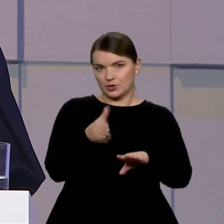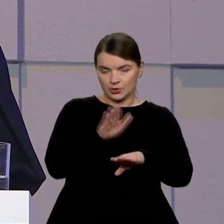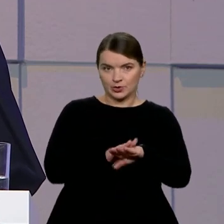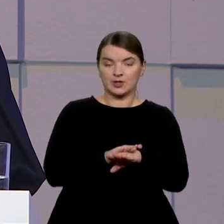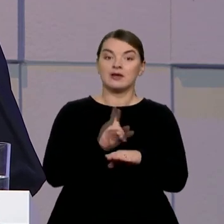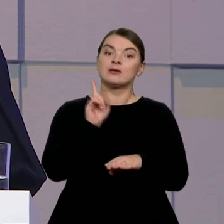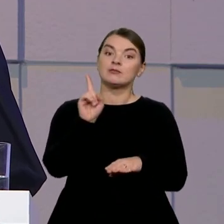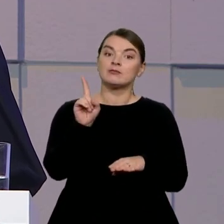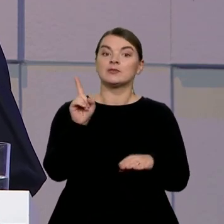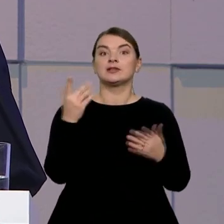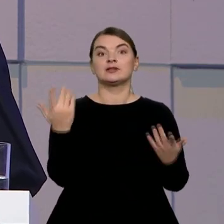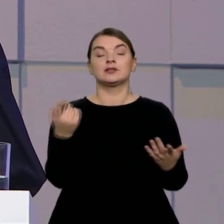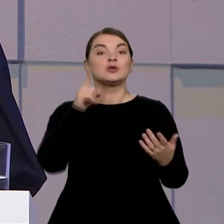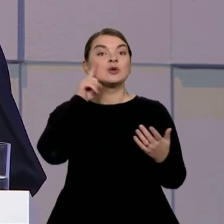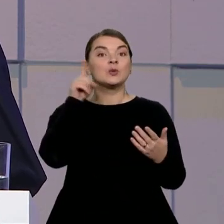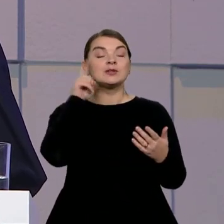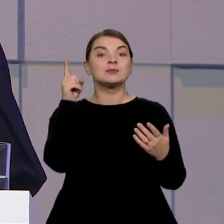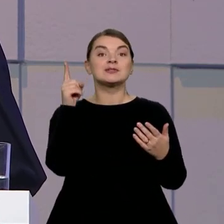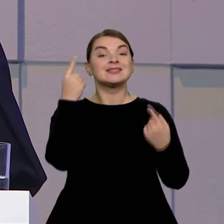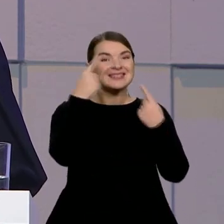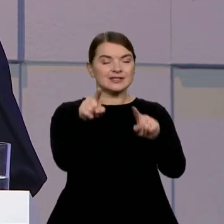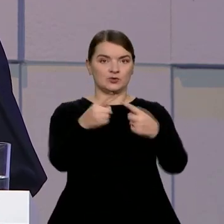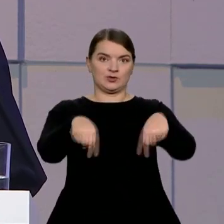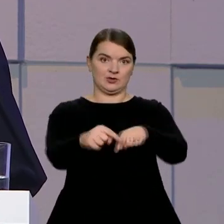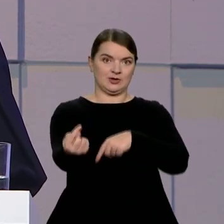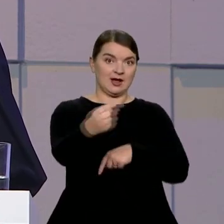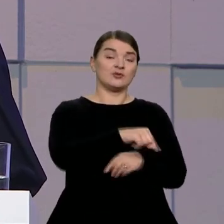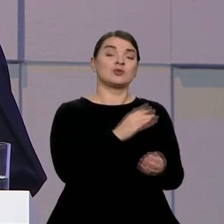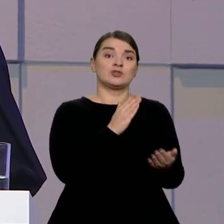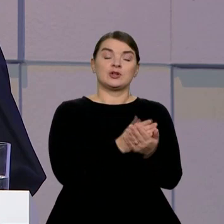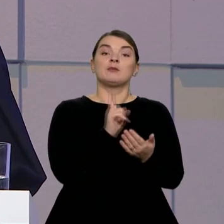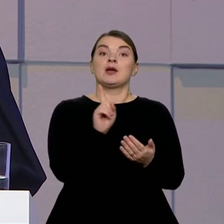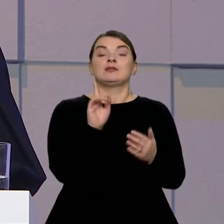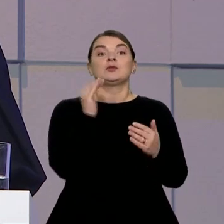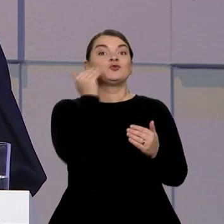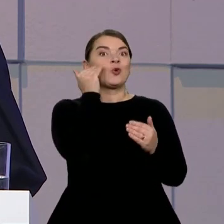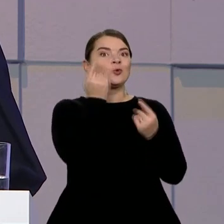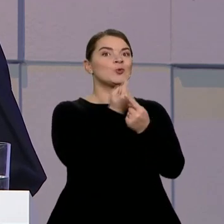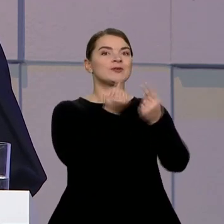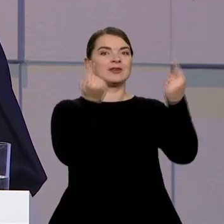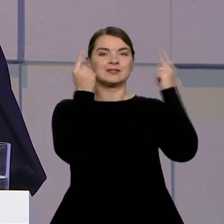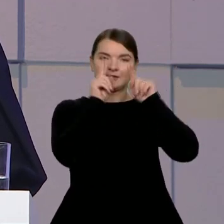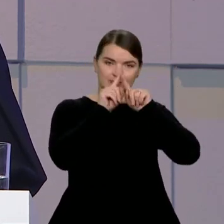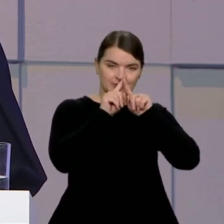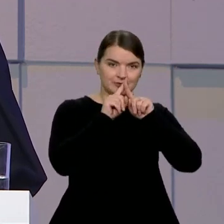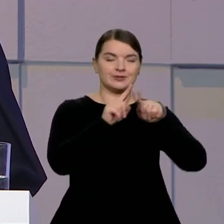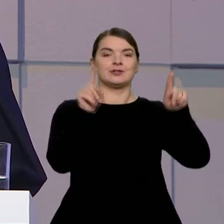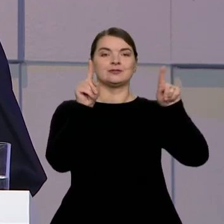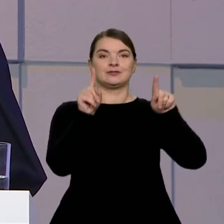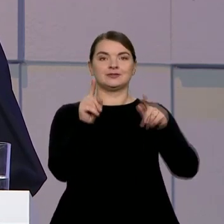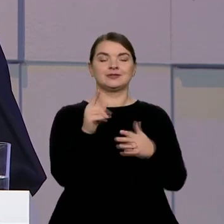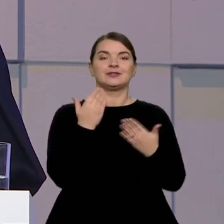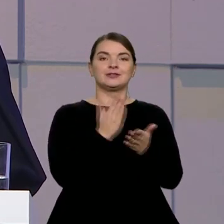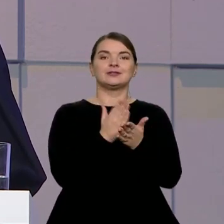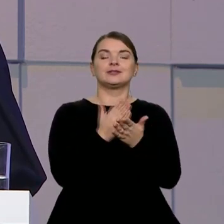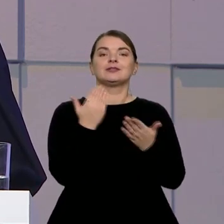kitų regionų jaunimas. Bet jeigu mes turėtumėm Šiaulių universitete tikrai išskirtinių specialybių, kurių niekur kitur nėra,